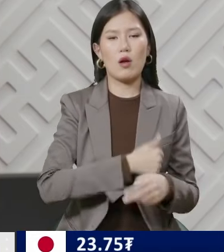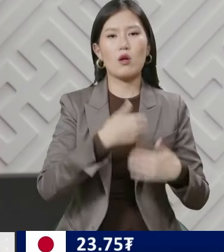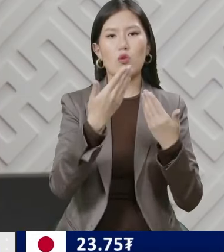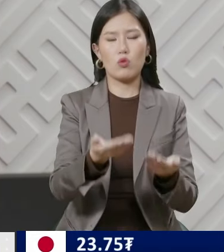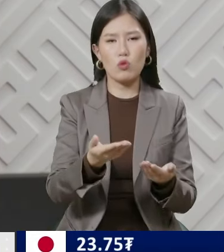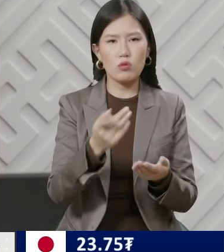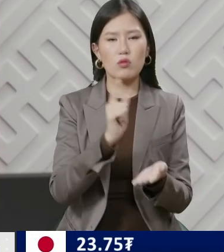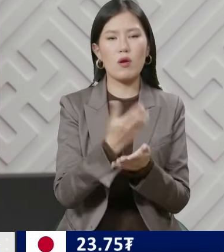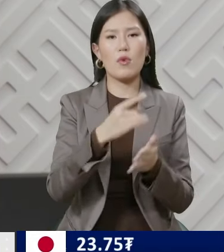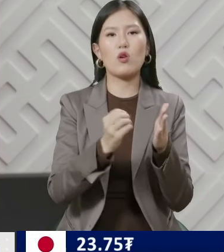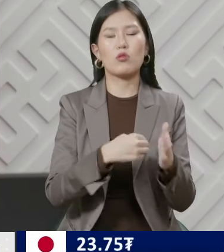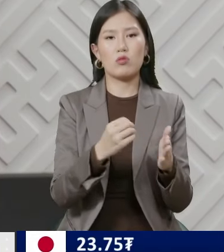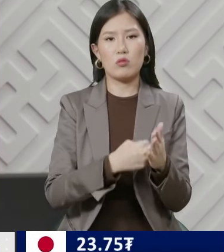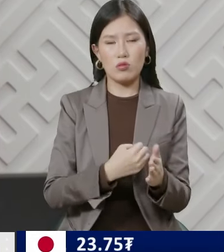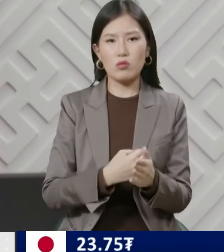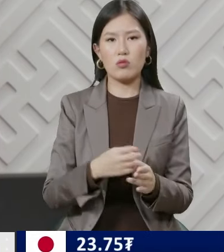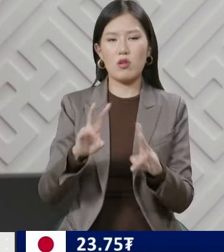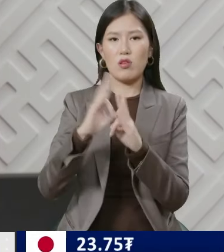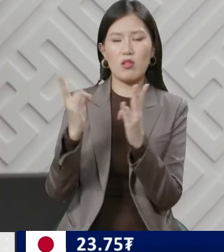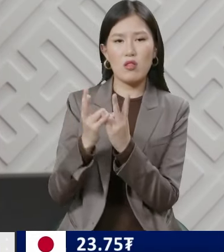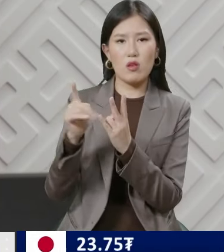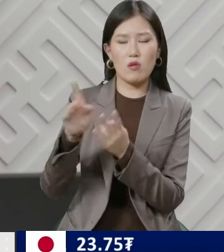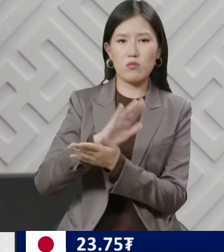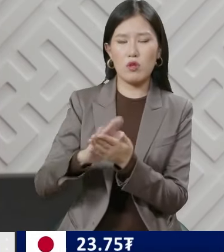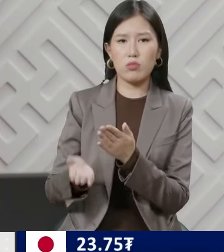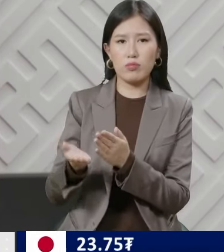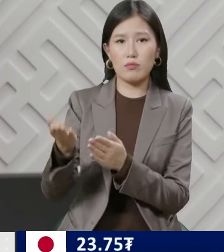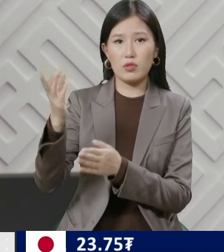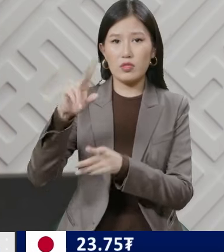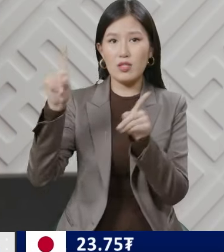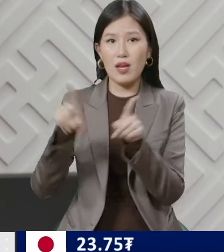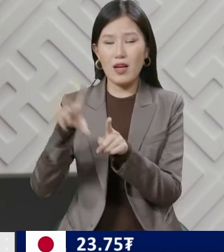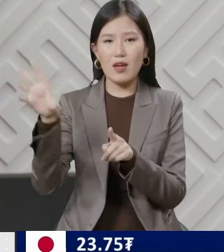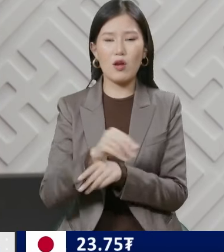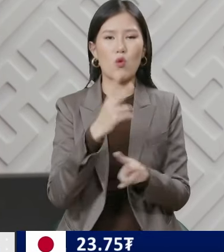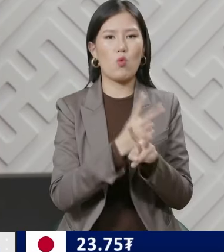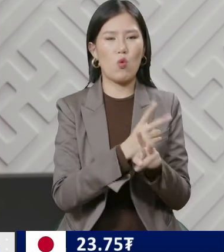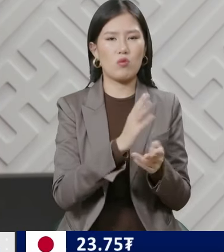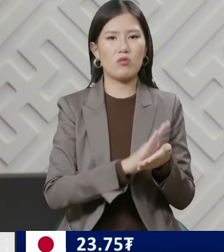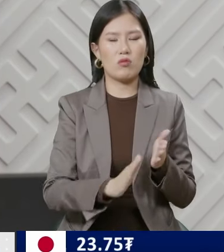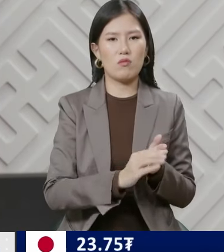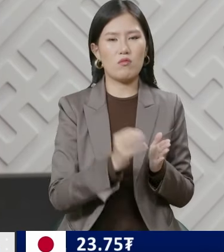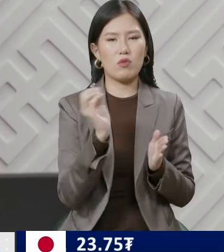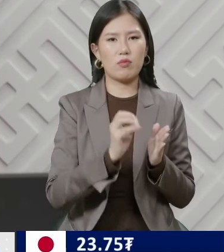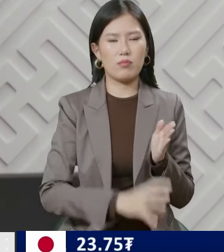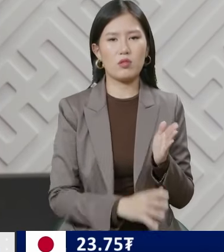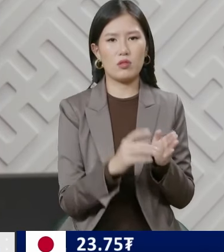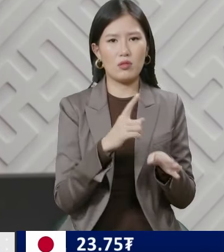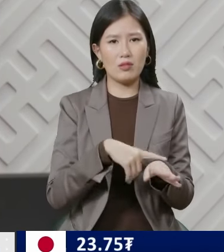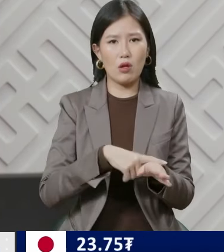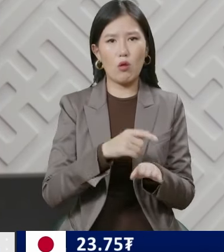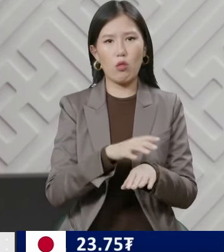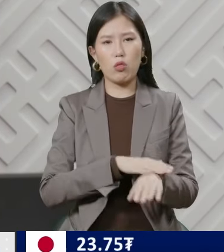байх. Цаг үеийн шаардлагад нийцсэн хууль буюу нийгмийн хурдцтай хөгжлийн шаардлагад нийцүүлэн эргэцүүлэн зохицуултыг цаг алдалгүй гаргадаг